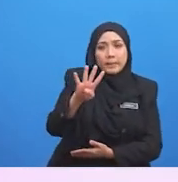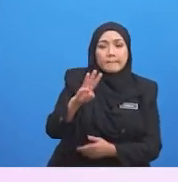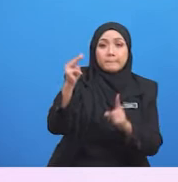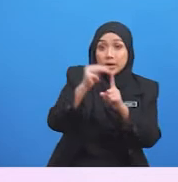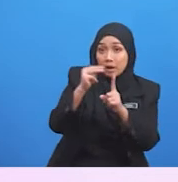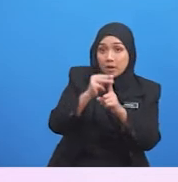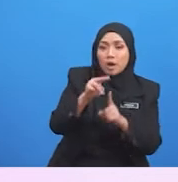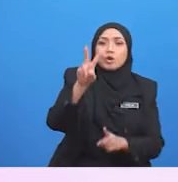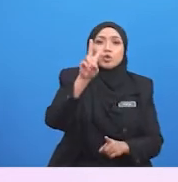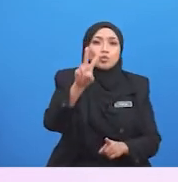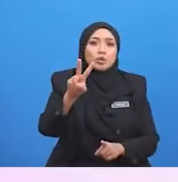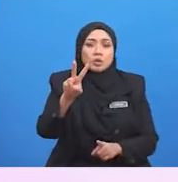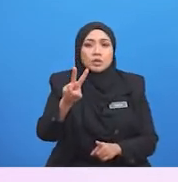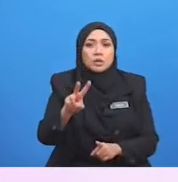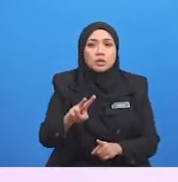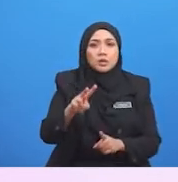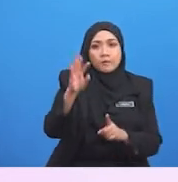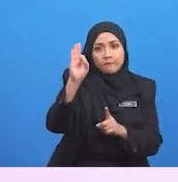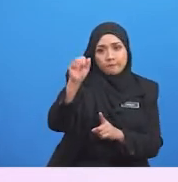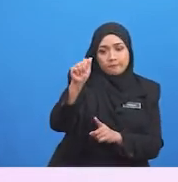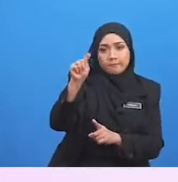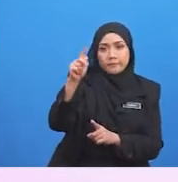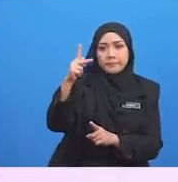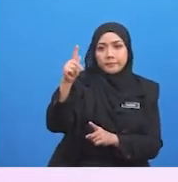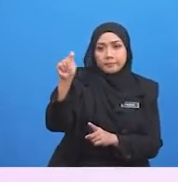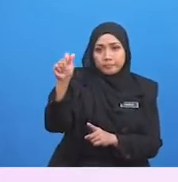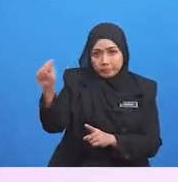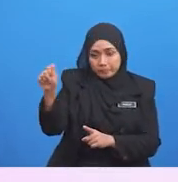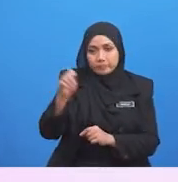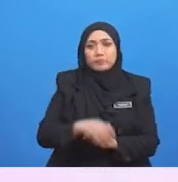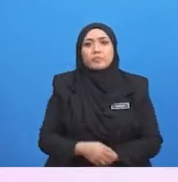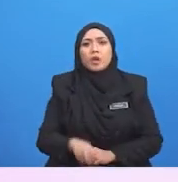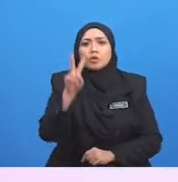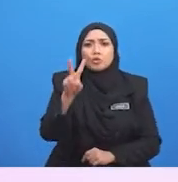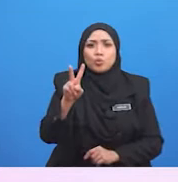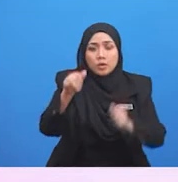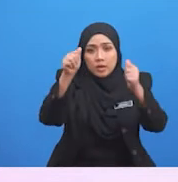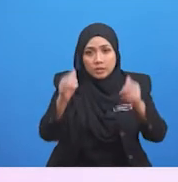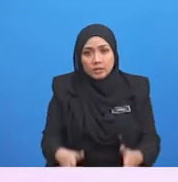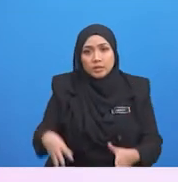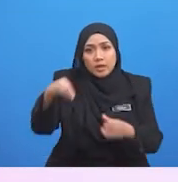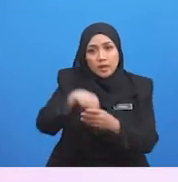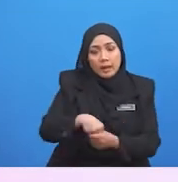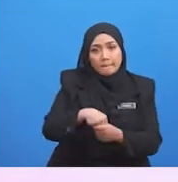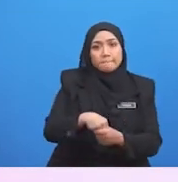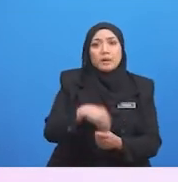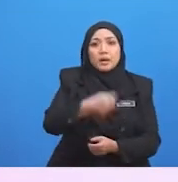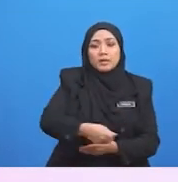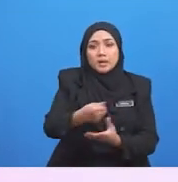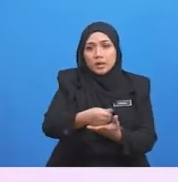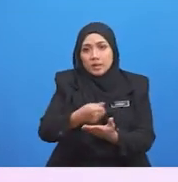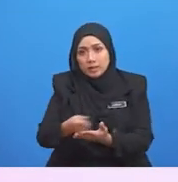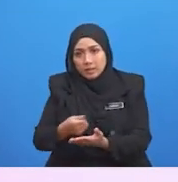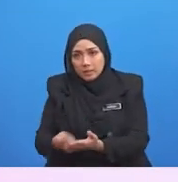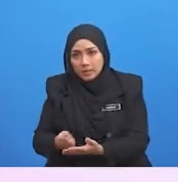markah fakta, 2 markah huraian. Mulakan jawapan. Dua ahli dalam saluran agihan yang membantu